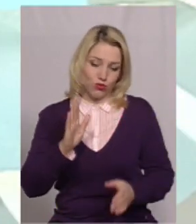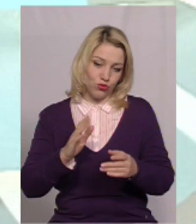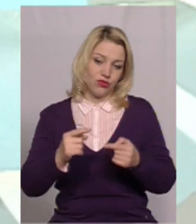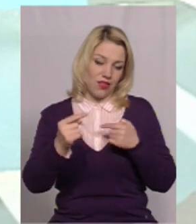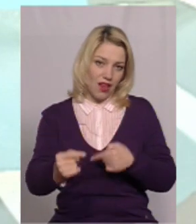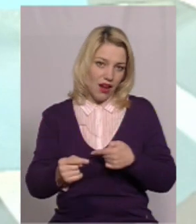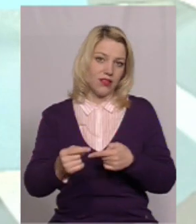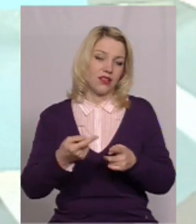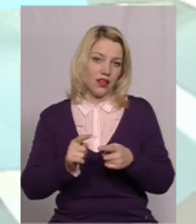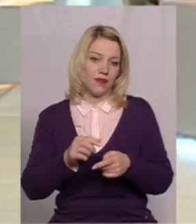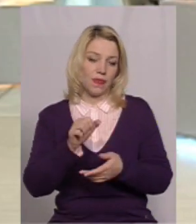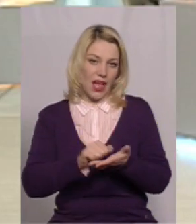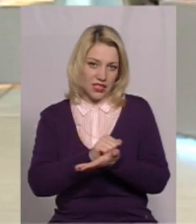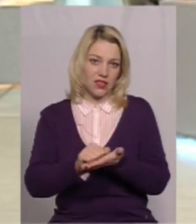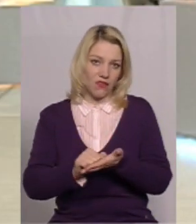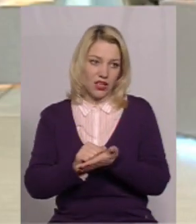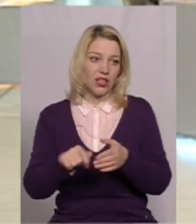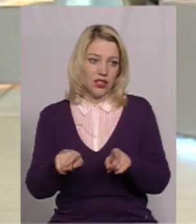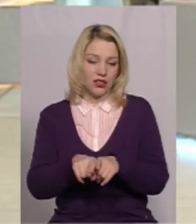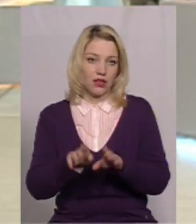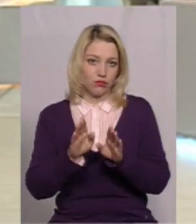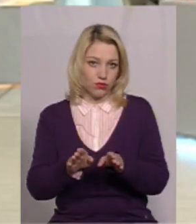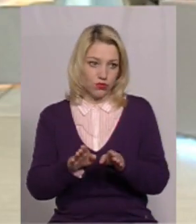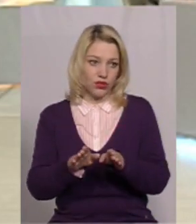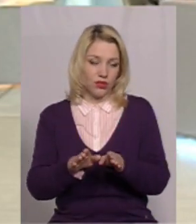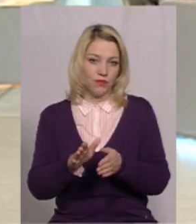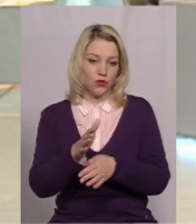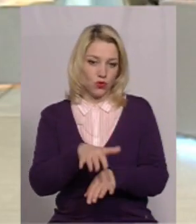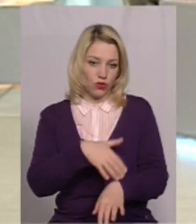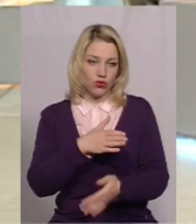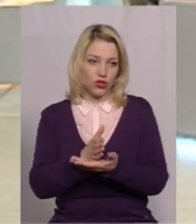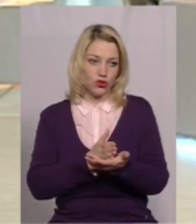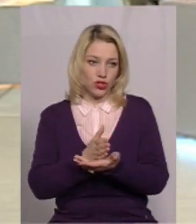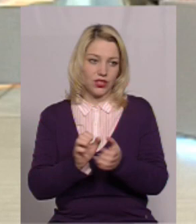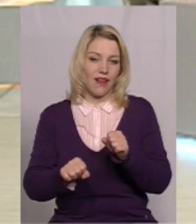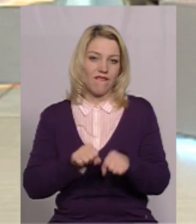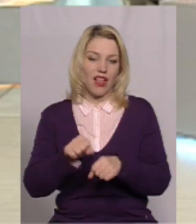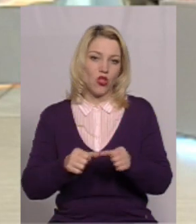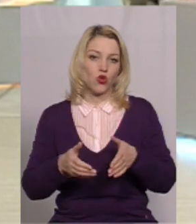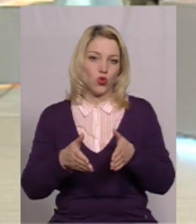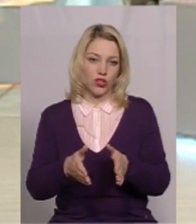таким чином буде довше служити